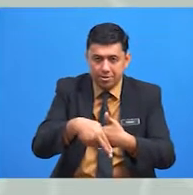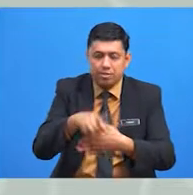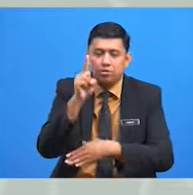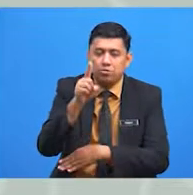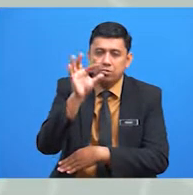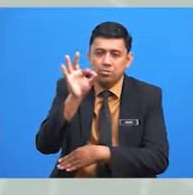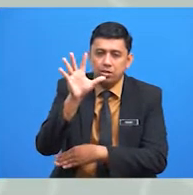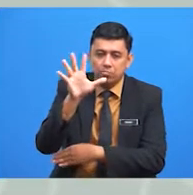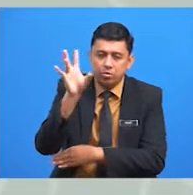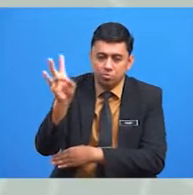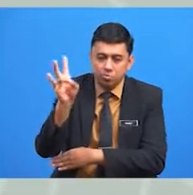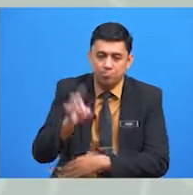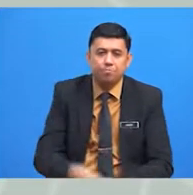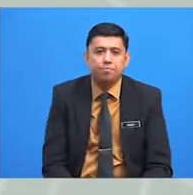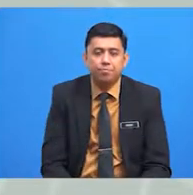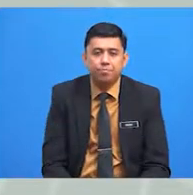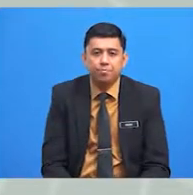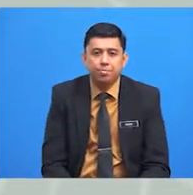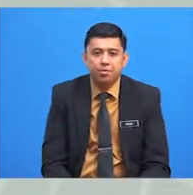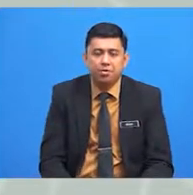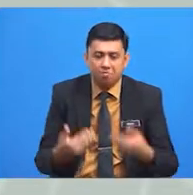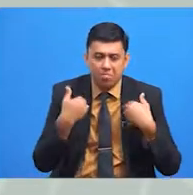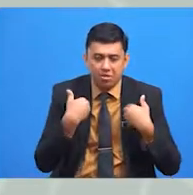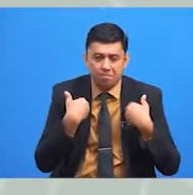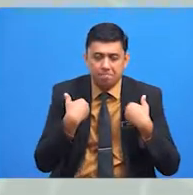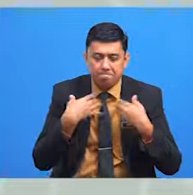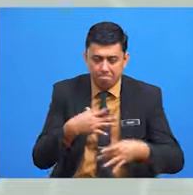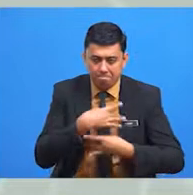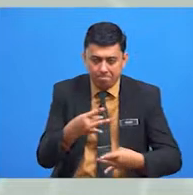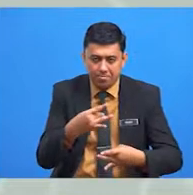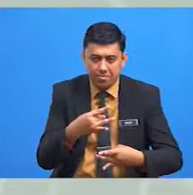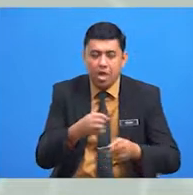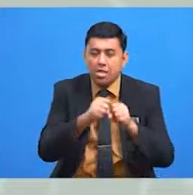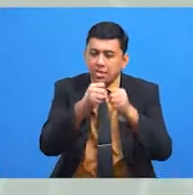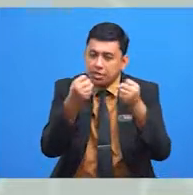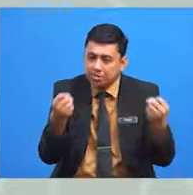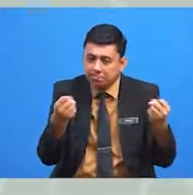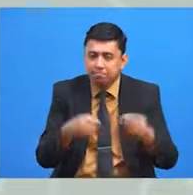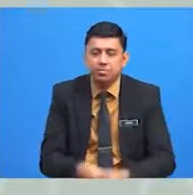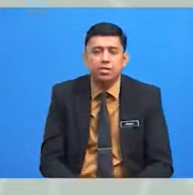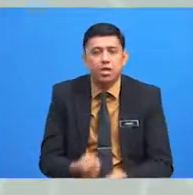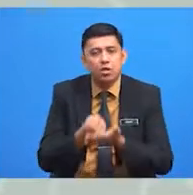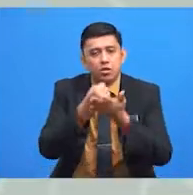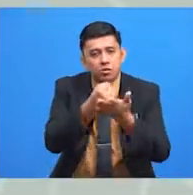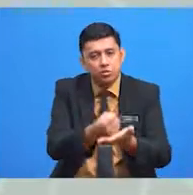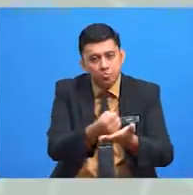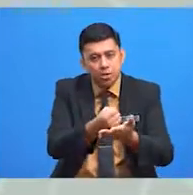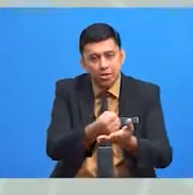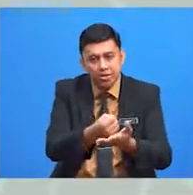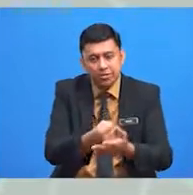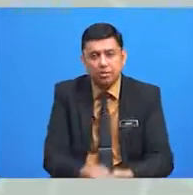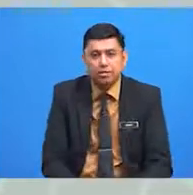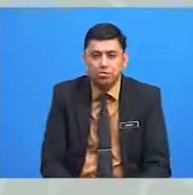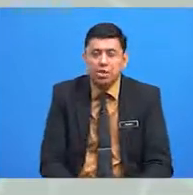1857 Masihi. Beliau juga mempunyai minat yang mendalam dalam bidang sastra. Sumbangan Raja Ali Haji dalam